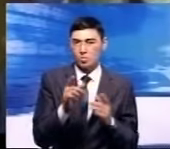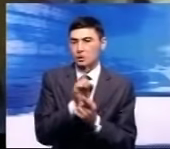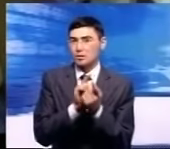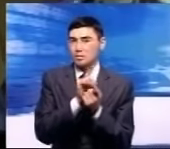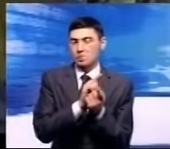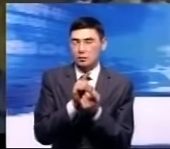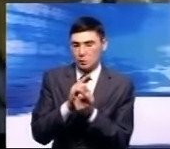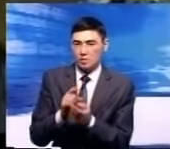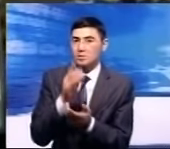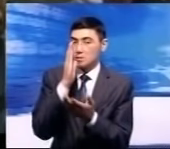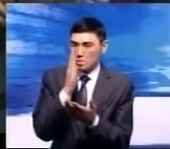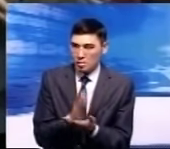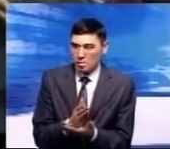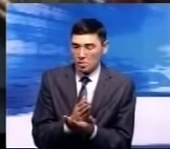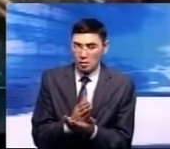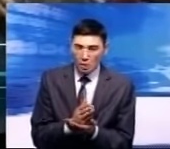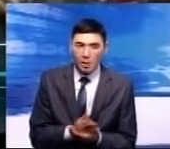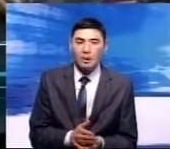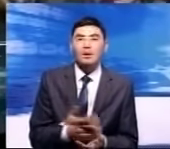что изменилось. Но, наверное,